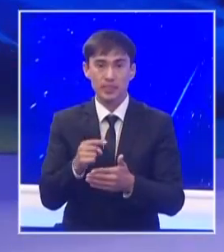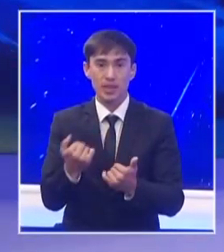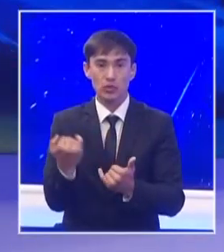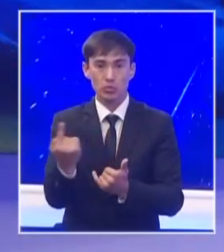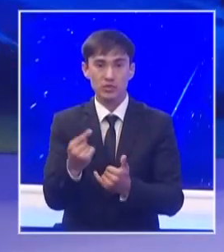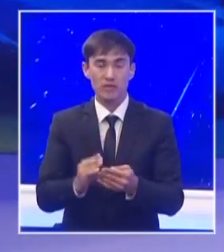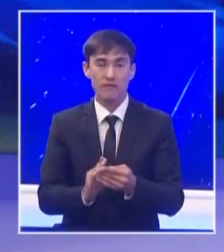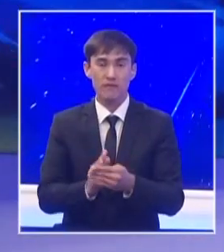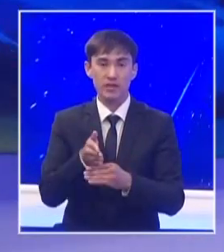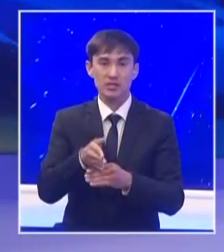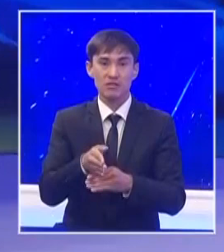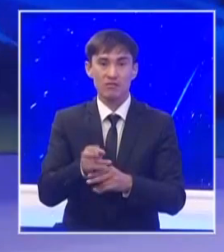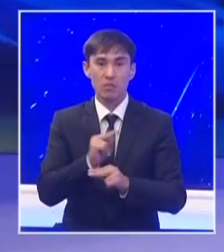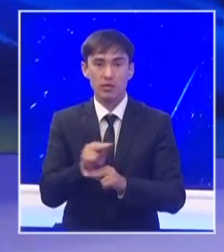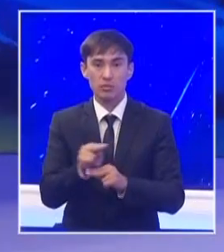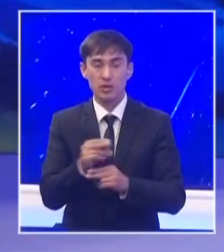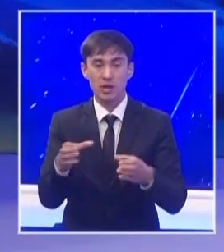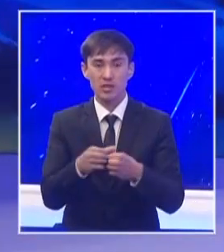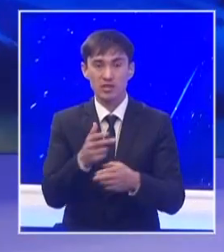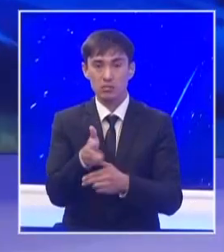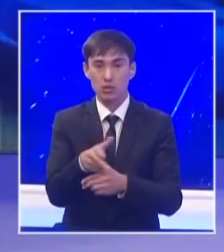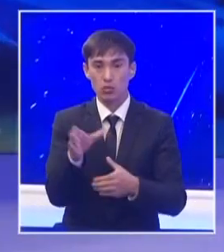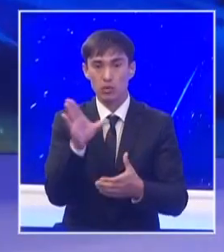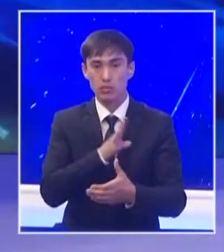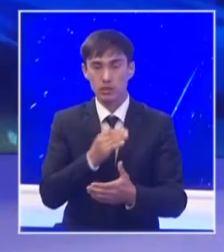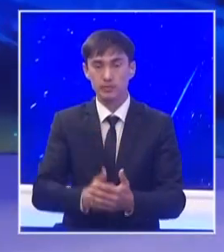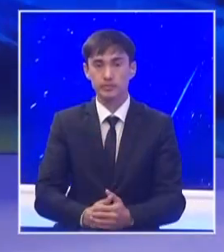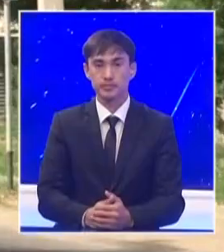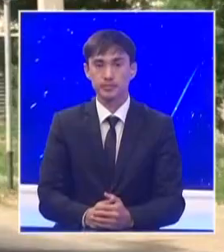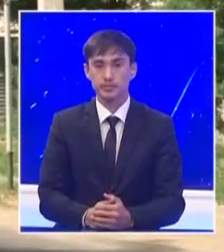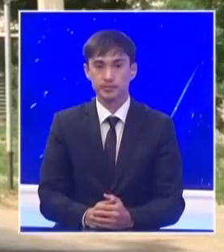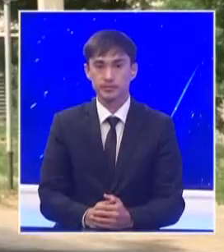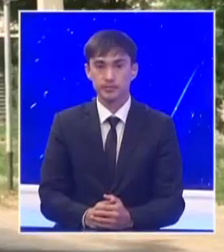одном из выездов монтажной бригады побывала и наша съемочная группа.